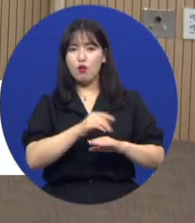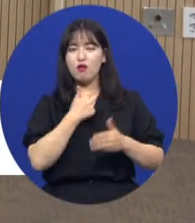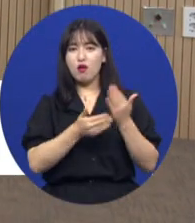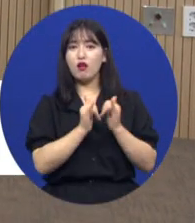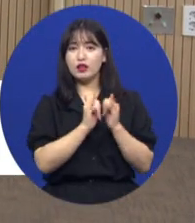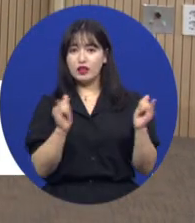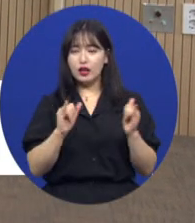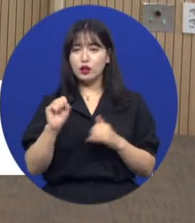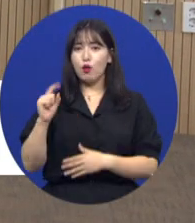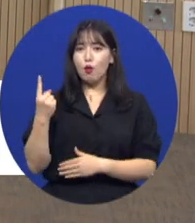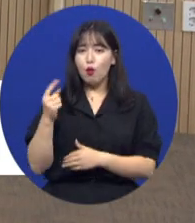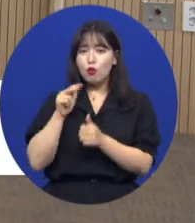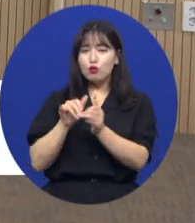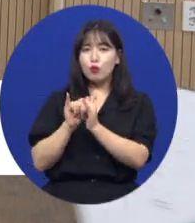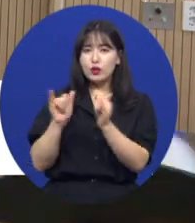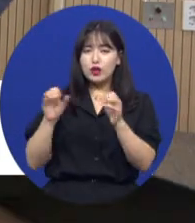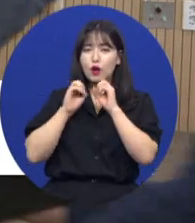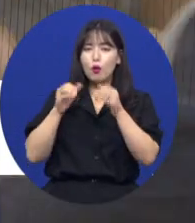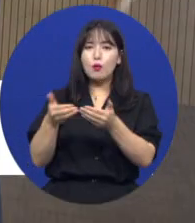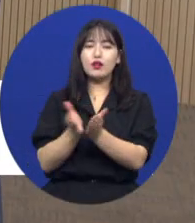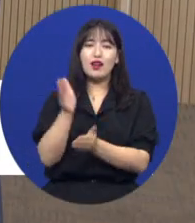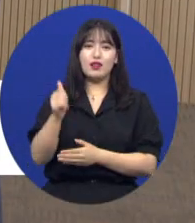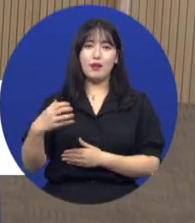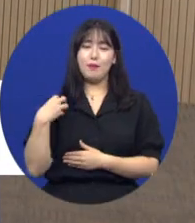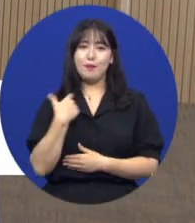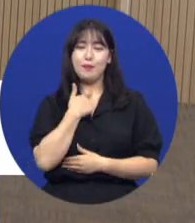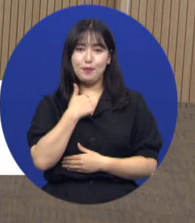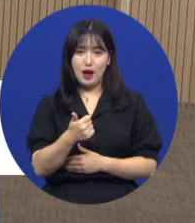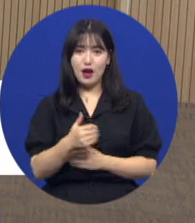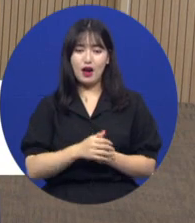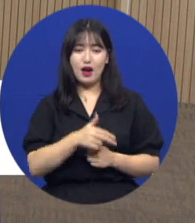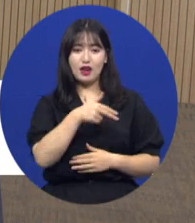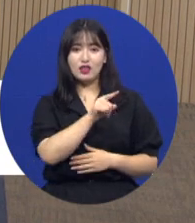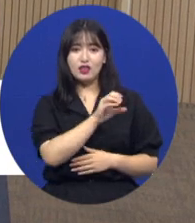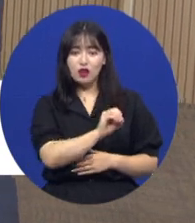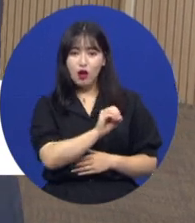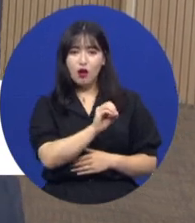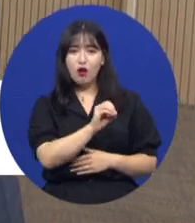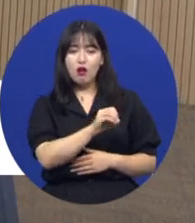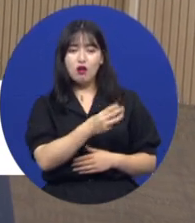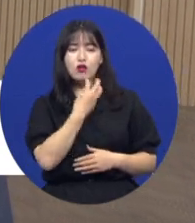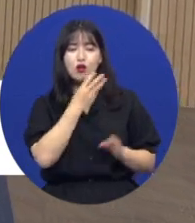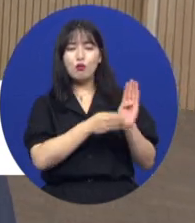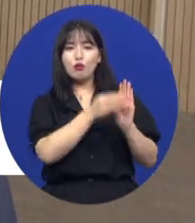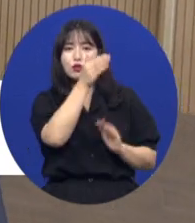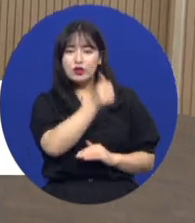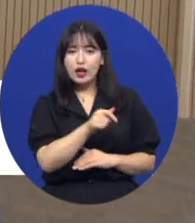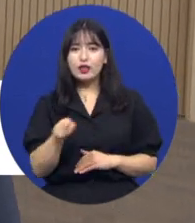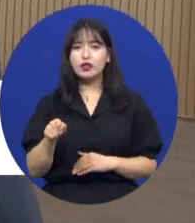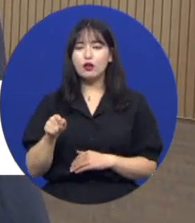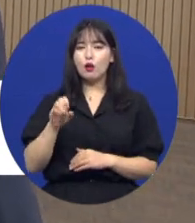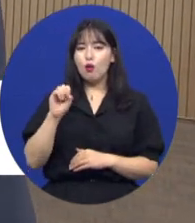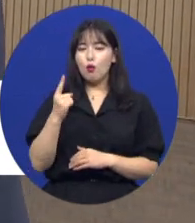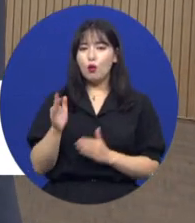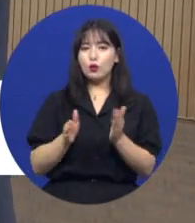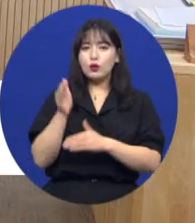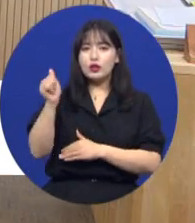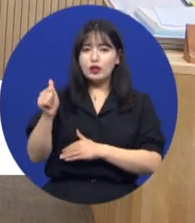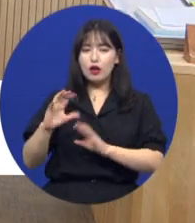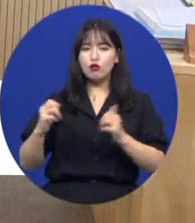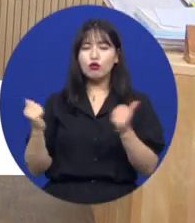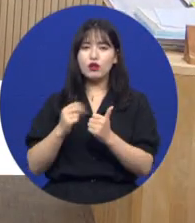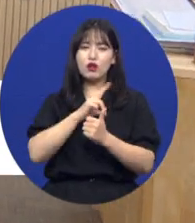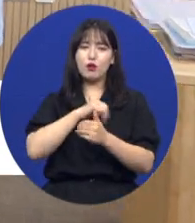도지사 후보 캠프에 공부 단장을 맡았고 정원 테 서울 본부장은 오지 4 의 국회의원 시절 보좌관을